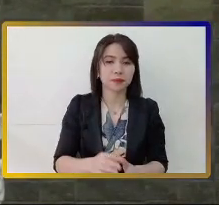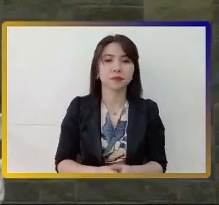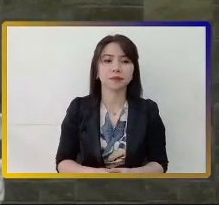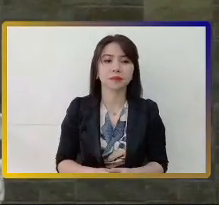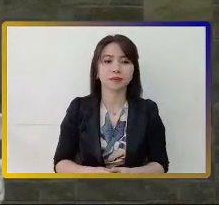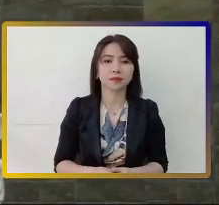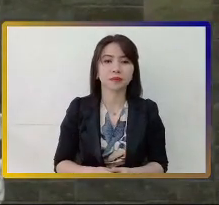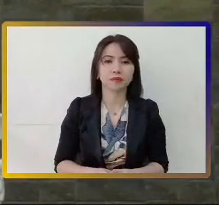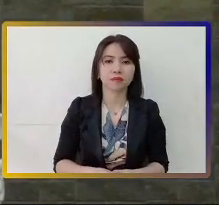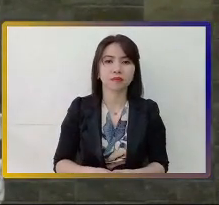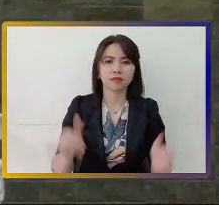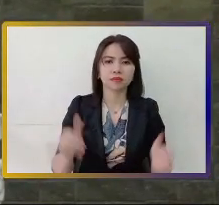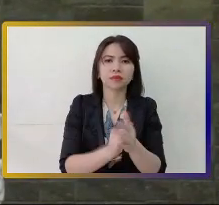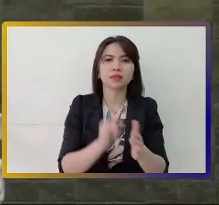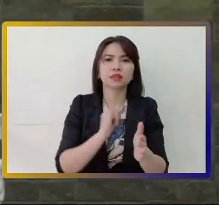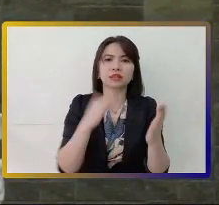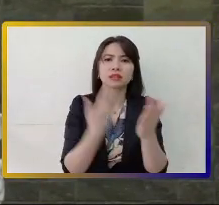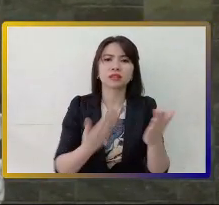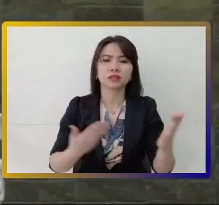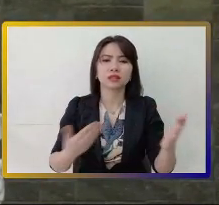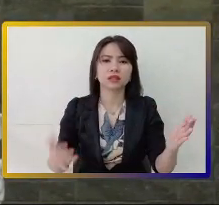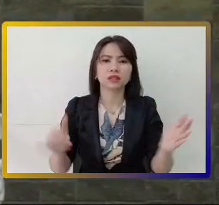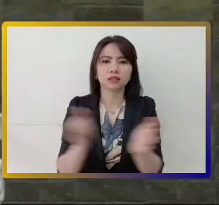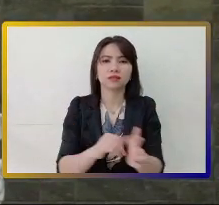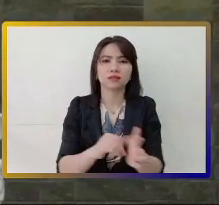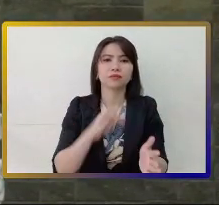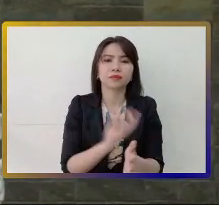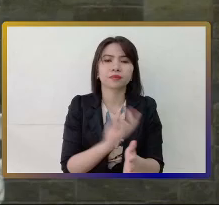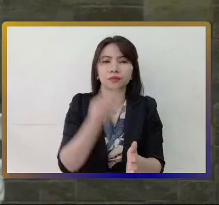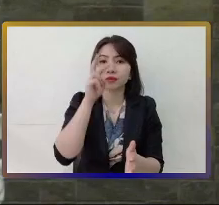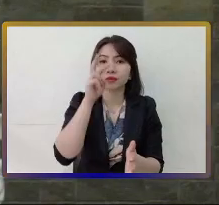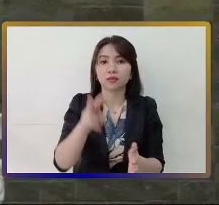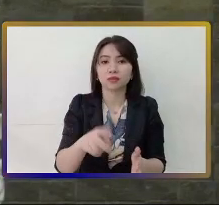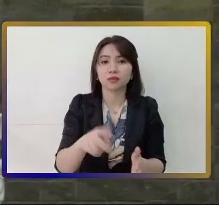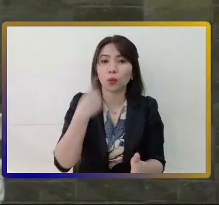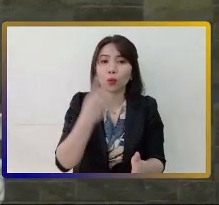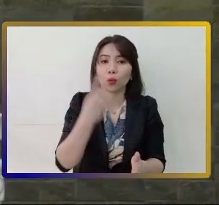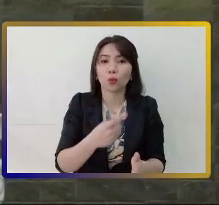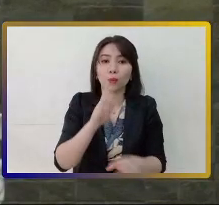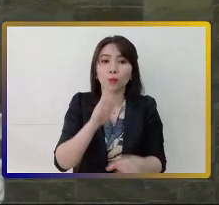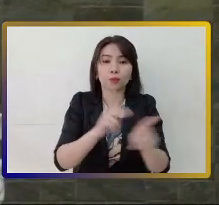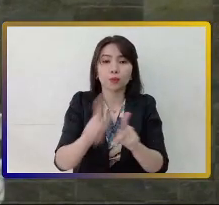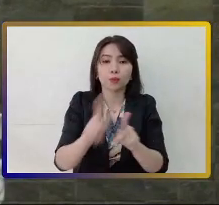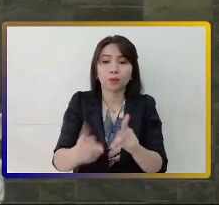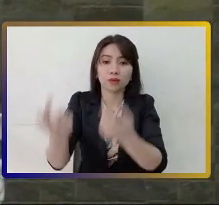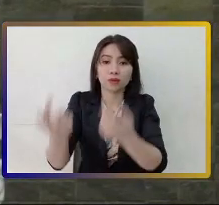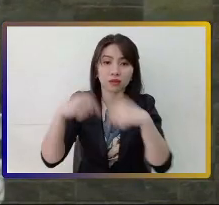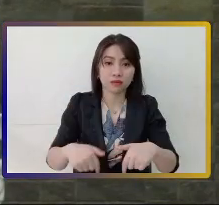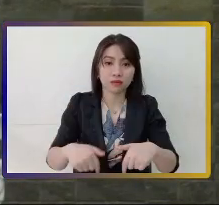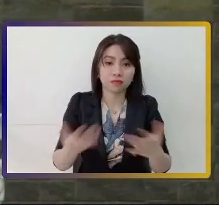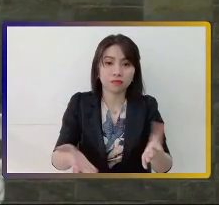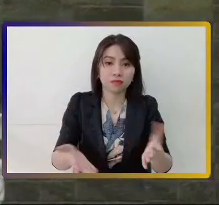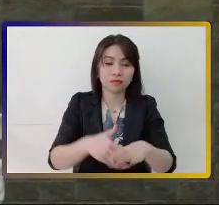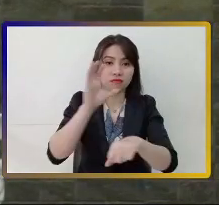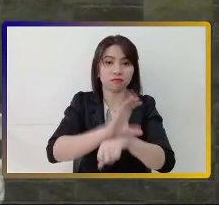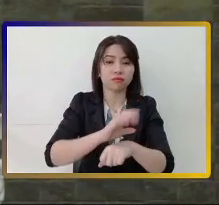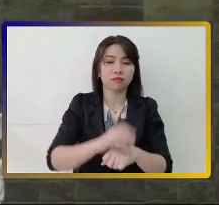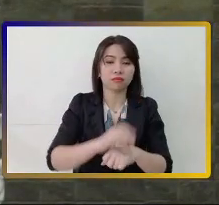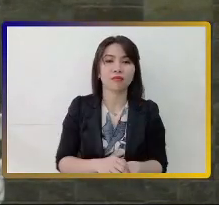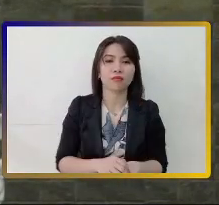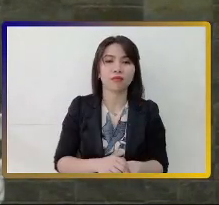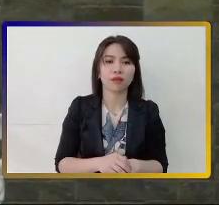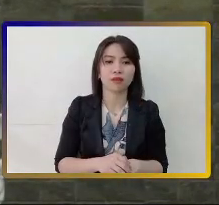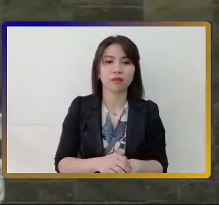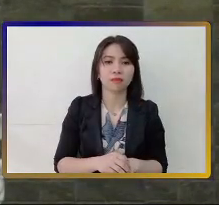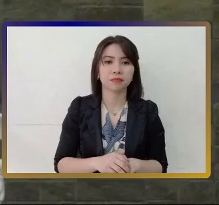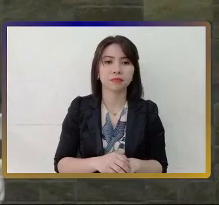yan po ang mga bagay na nakikita po natin sa mga taong pupunta sa simbahan. You see, and yung iba naman ay pupunta